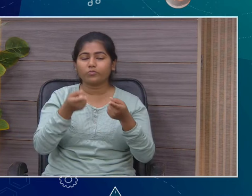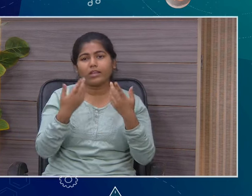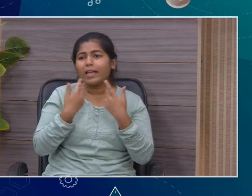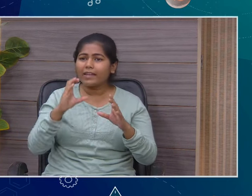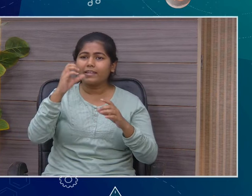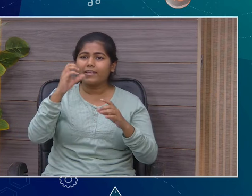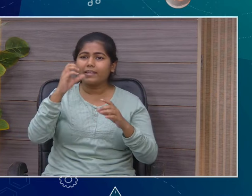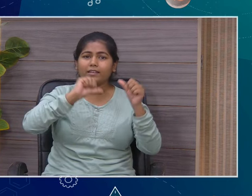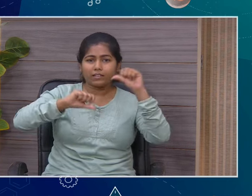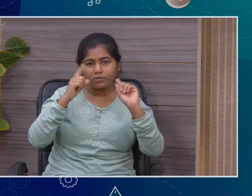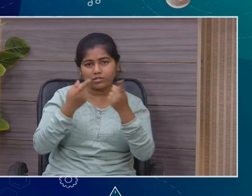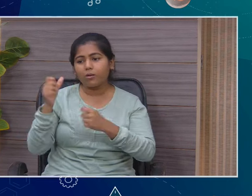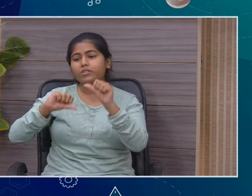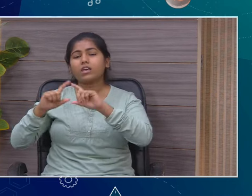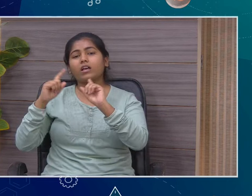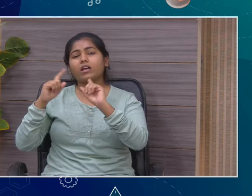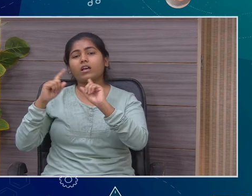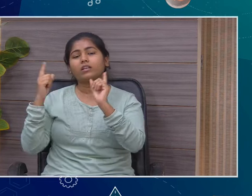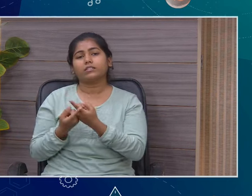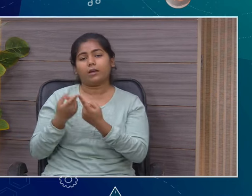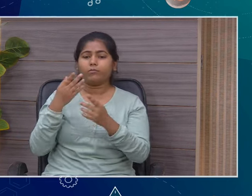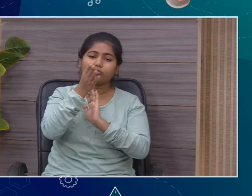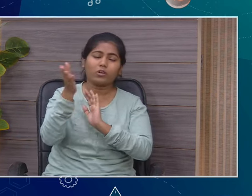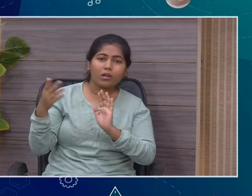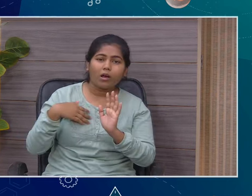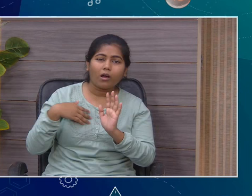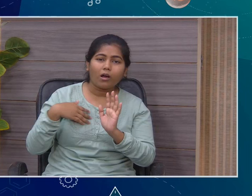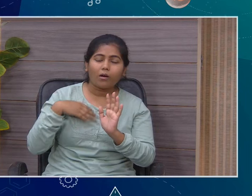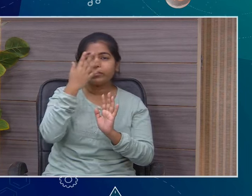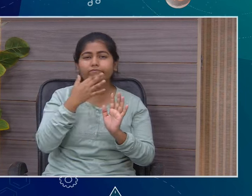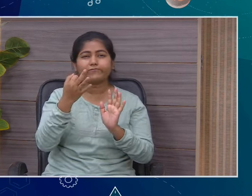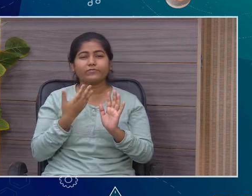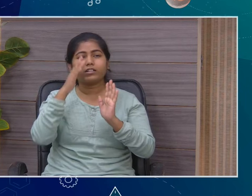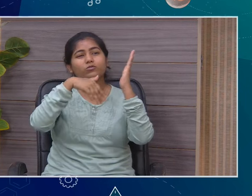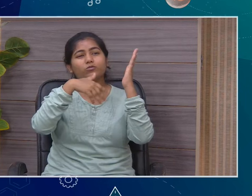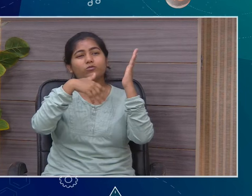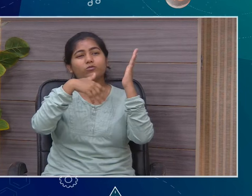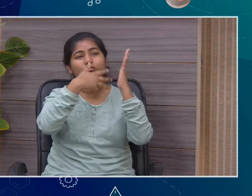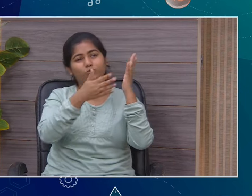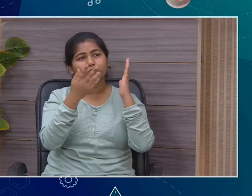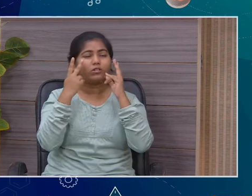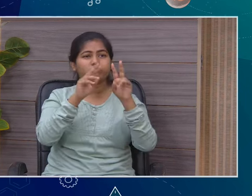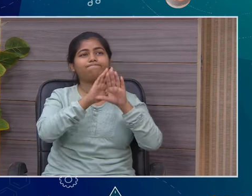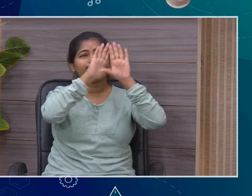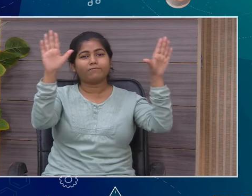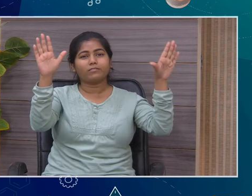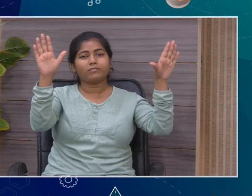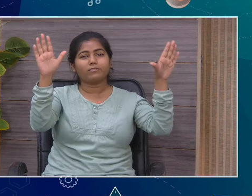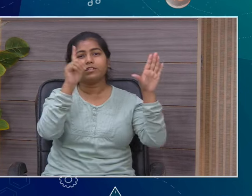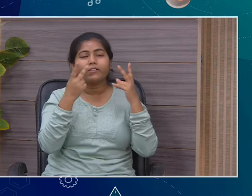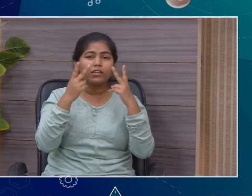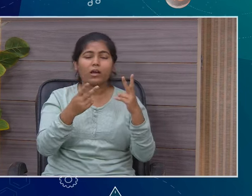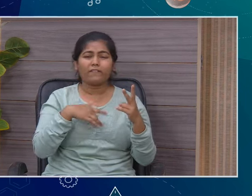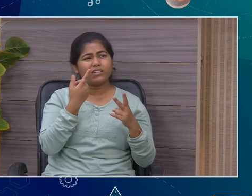चाहे आप केमिस्ट्री लैब में जाएं या साइंस लैब में जाएं इन जनरल, तो आपको एक बहुत सुंदर सा टेबल जरूर देखा होगा, आपने सोचा भी होगा ये पता नहीं क्या क्या लिखा हुआ